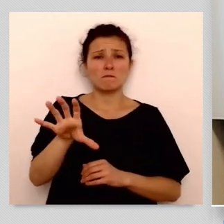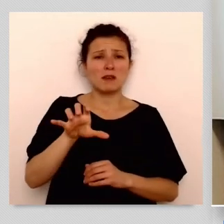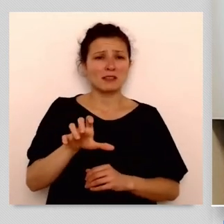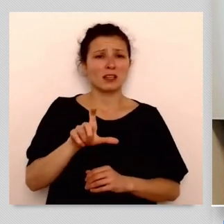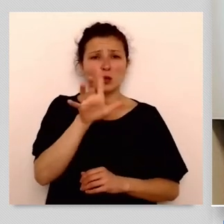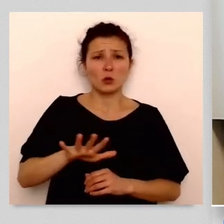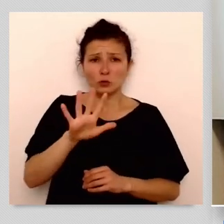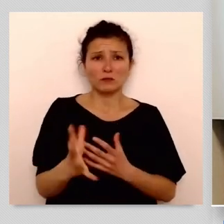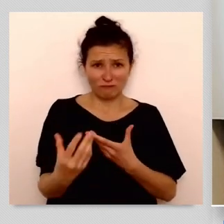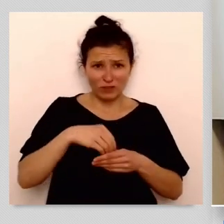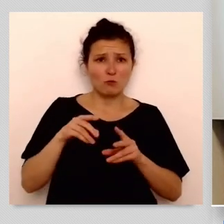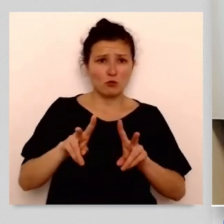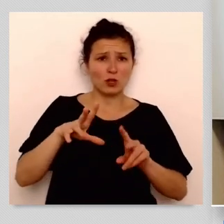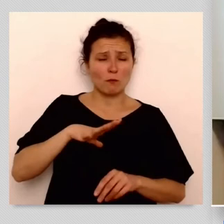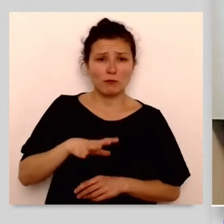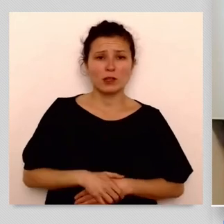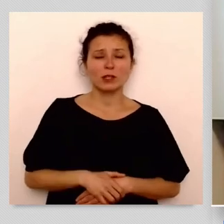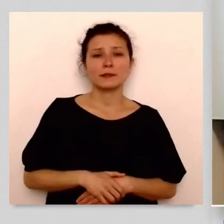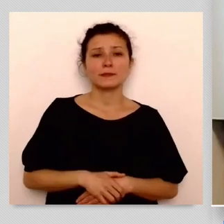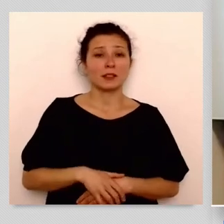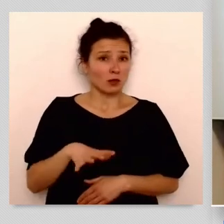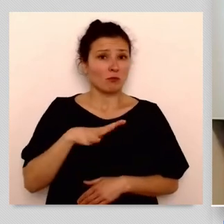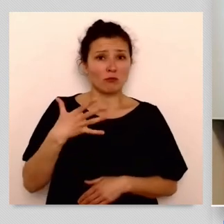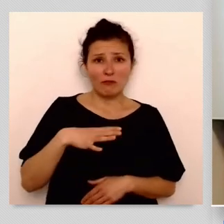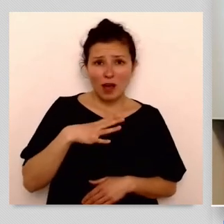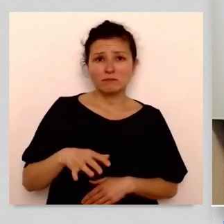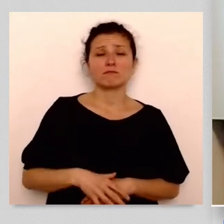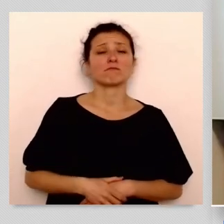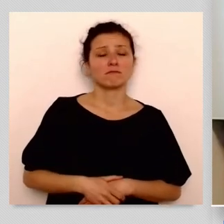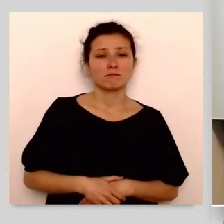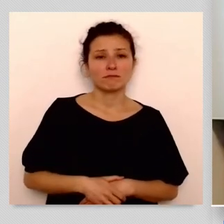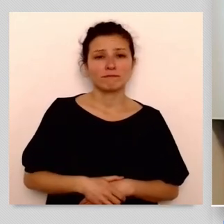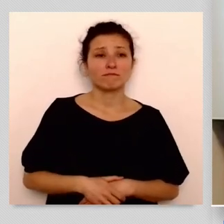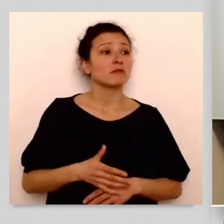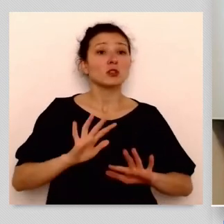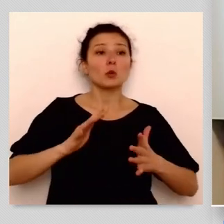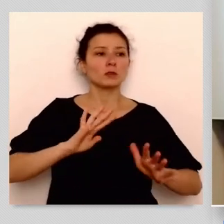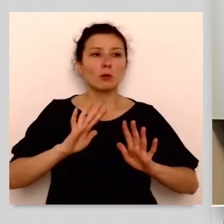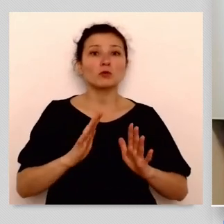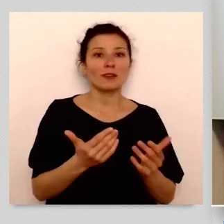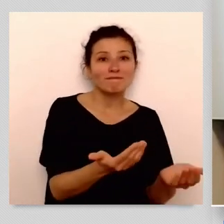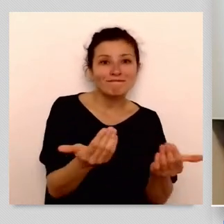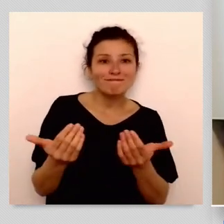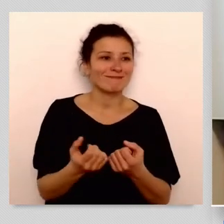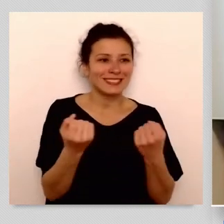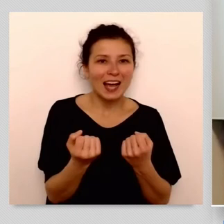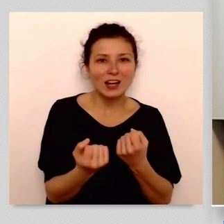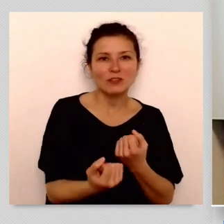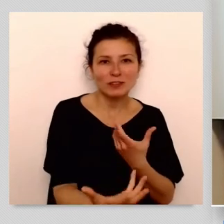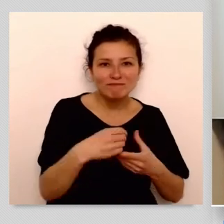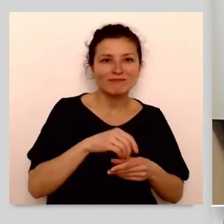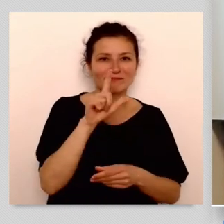udział. I to miało sobą pewną wartość, prawda? To jest właśnie ten sposób na zaangażowanie społeczeństwa. I